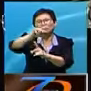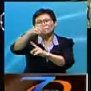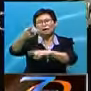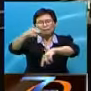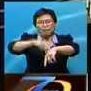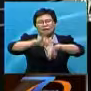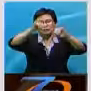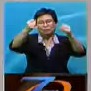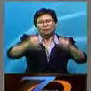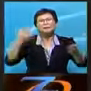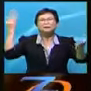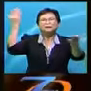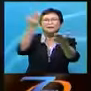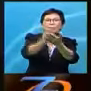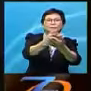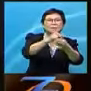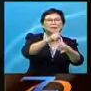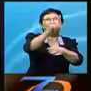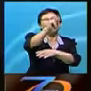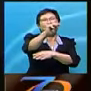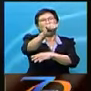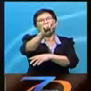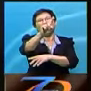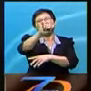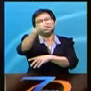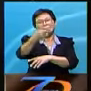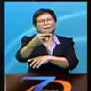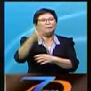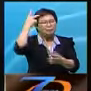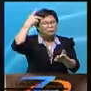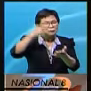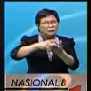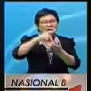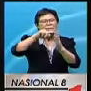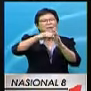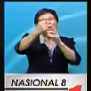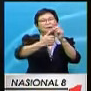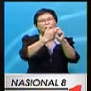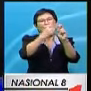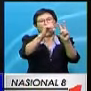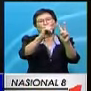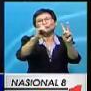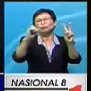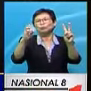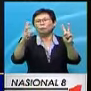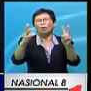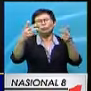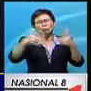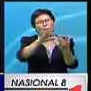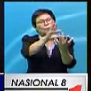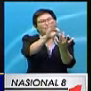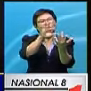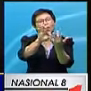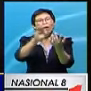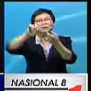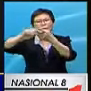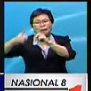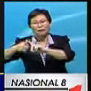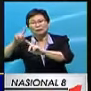jemaah tiba di Madinah. Kak pengurusan sejak tahun 2006 lagi telah melantik sahabat tabung haji